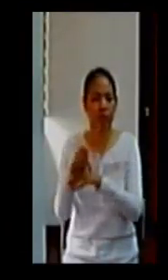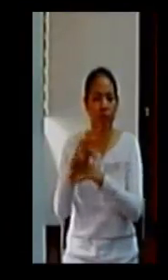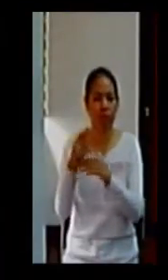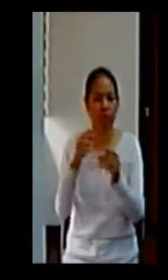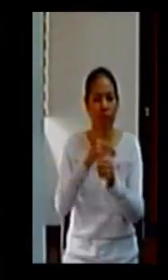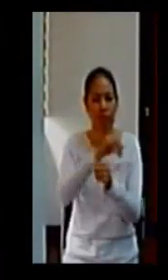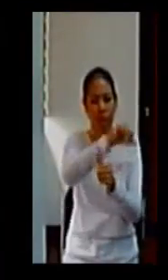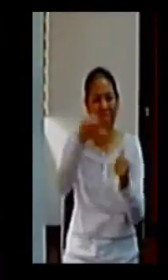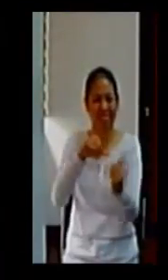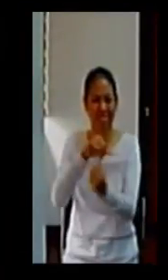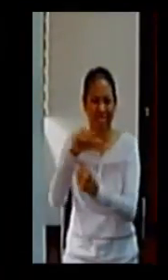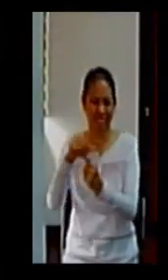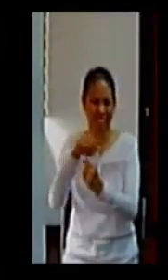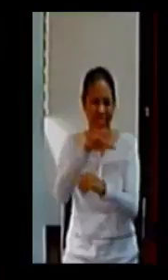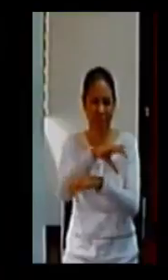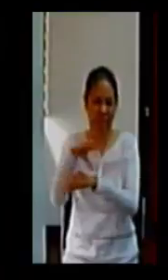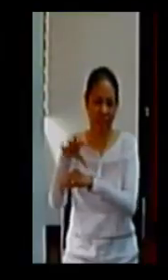nawawala